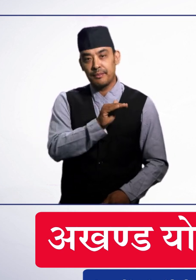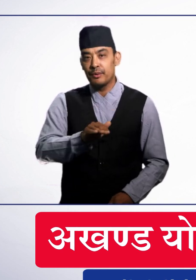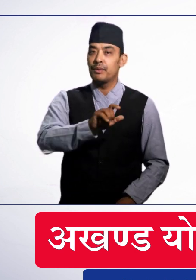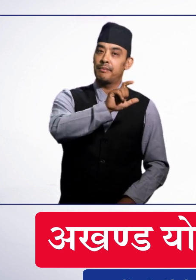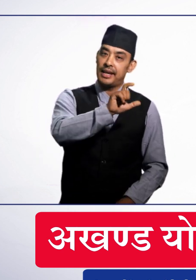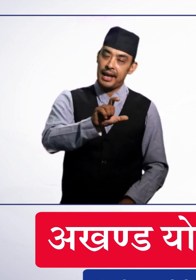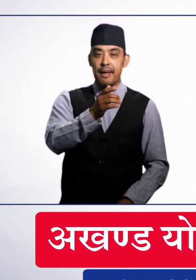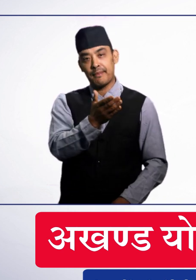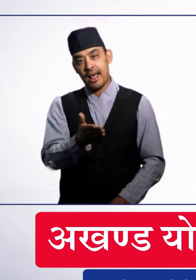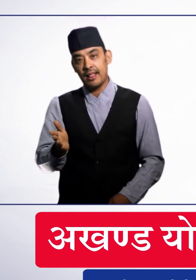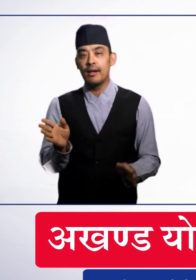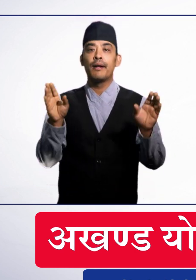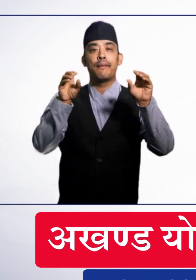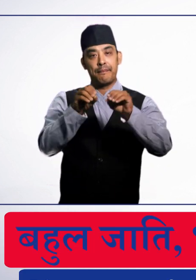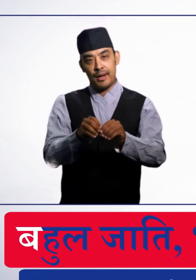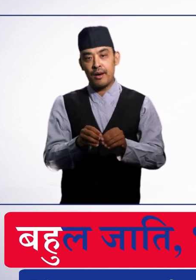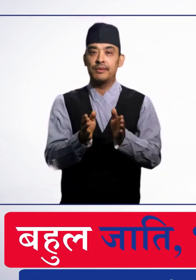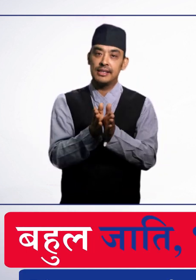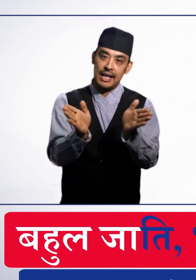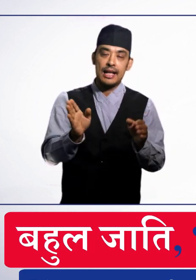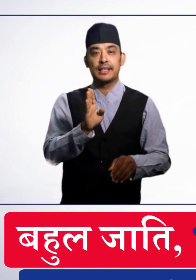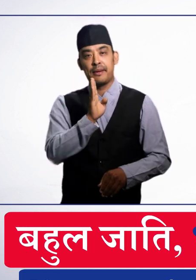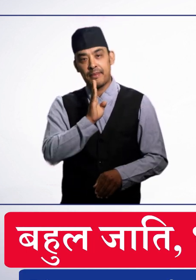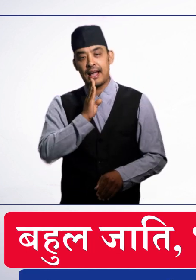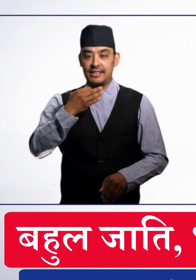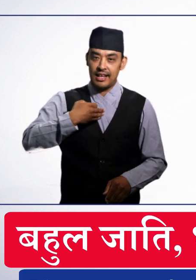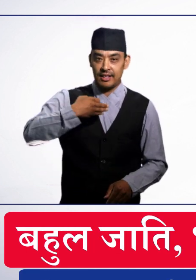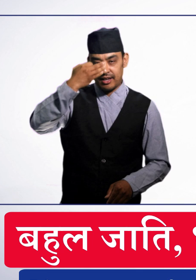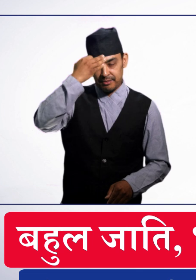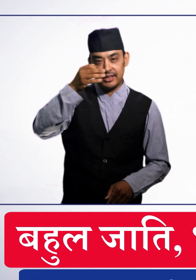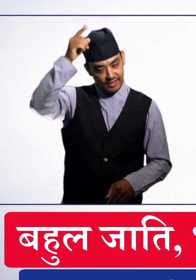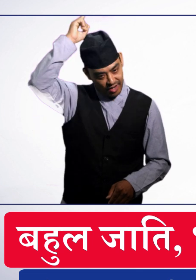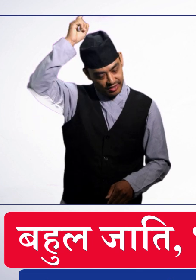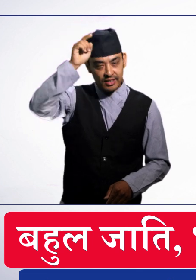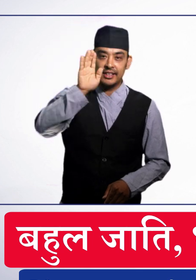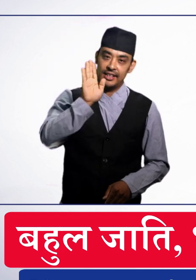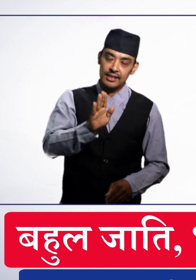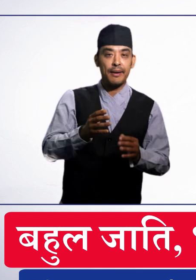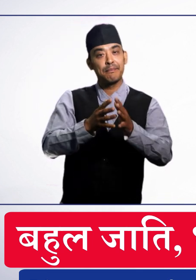मातृभूमि नेपाल बहु जाति भाषा धर्म